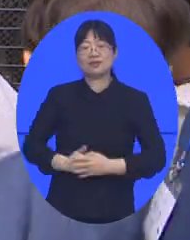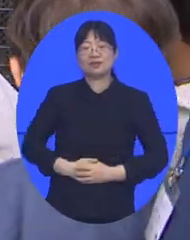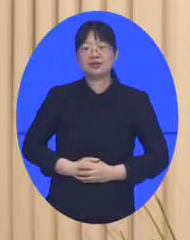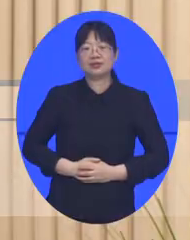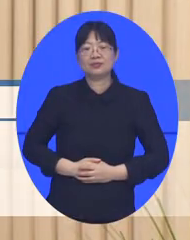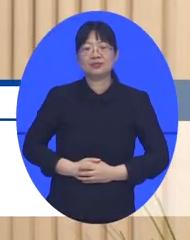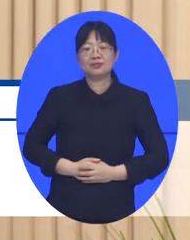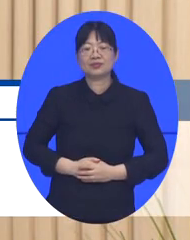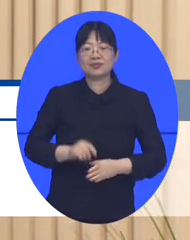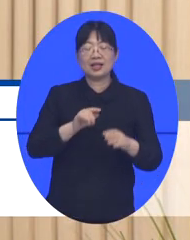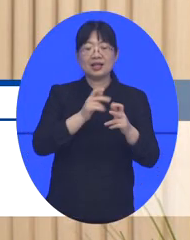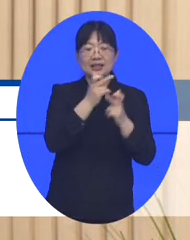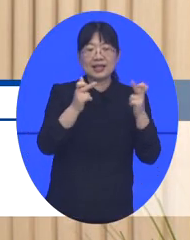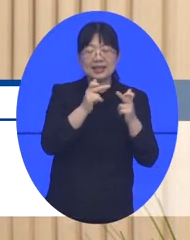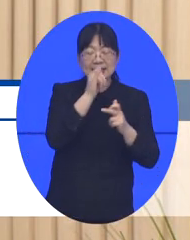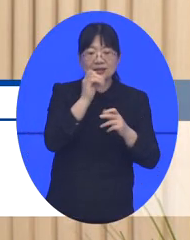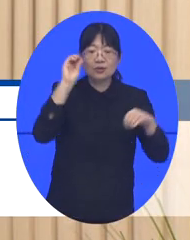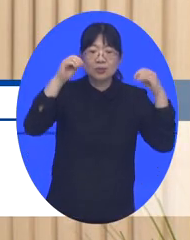너무